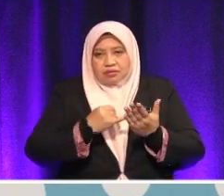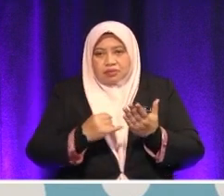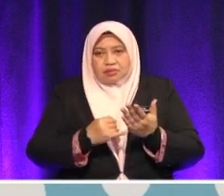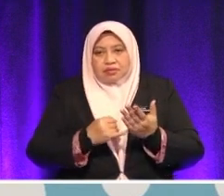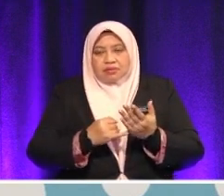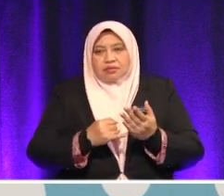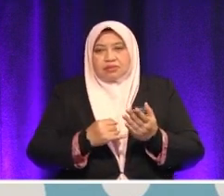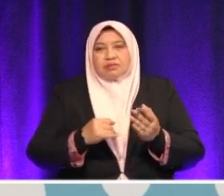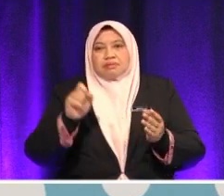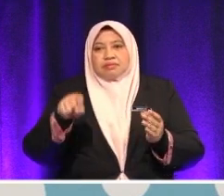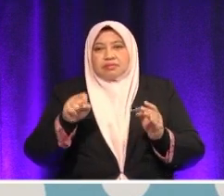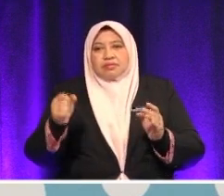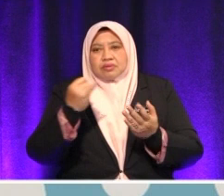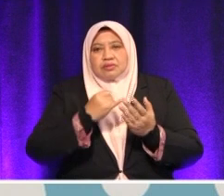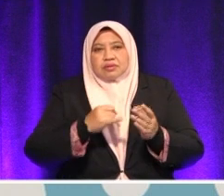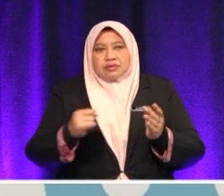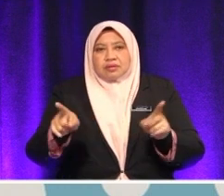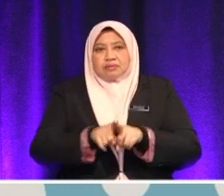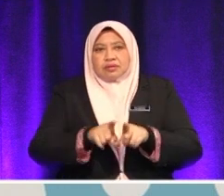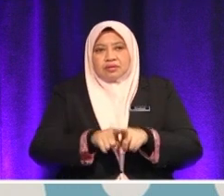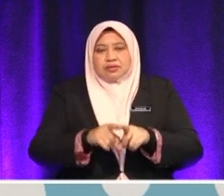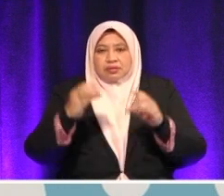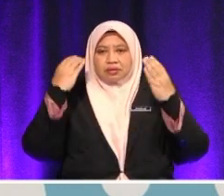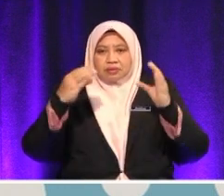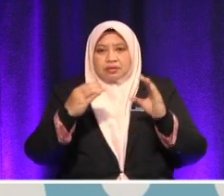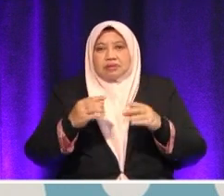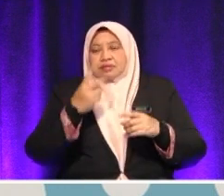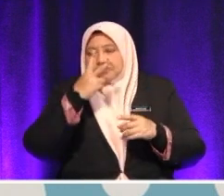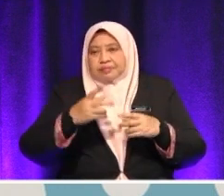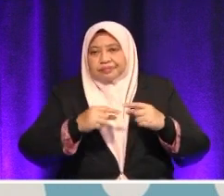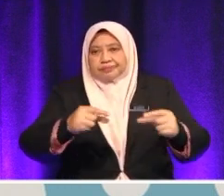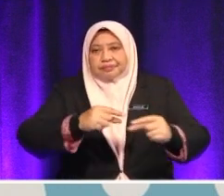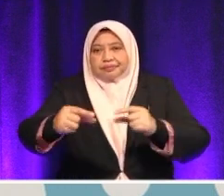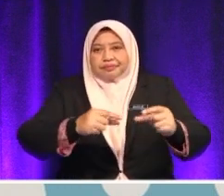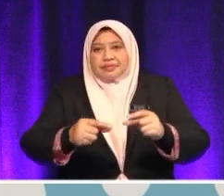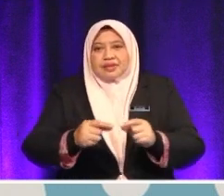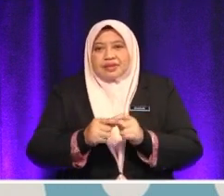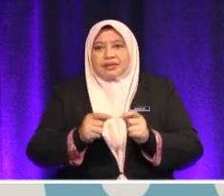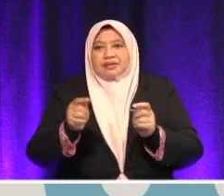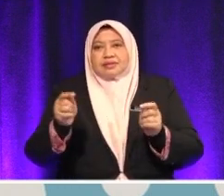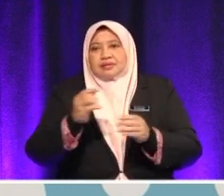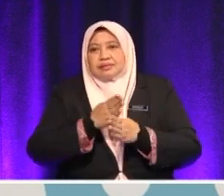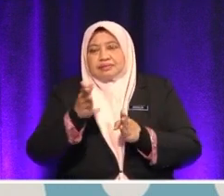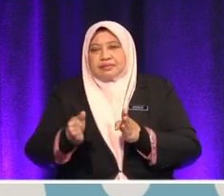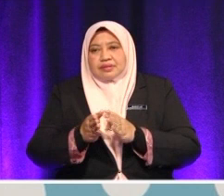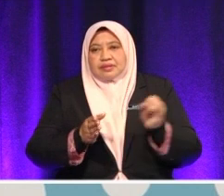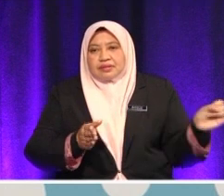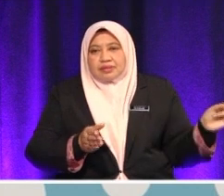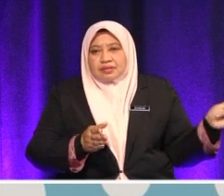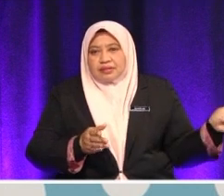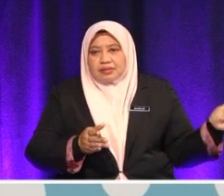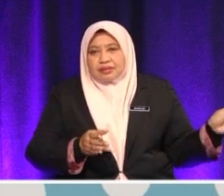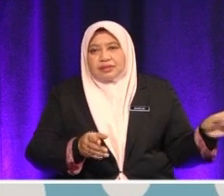seperti saya dan kita akan nampak dia akan bergerak ke sebelah kiri jadi jawabannya adalah